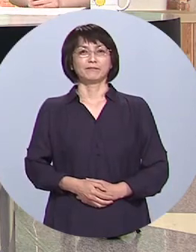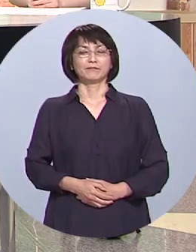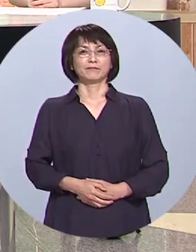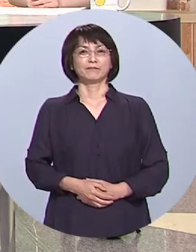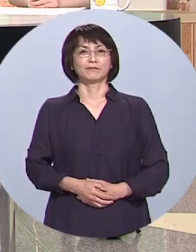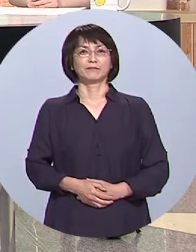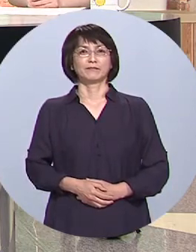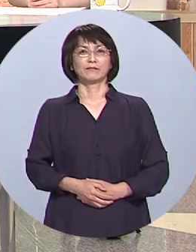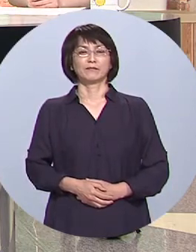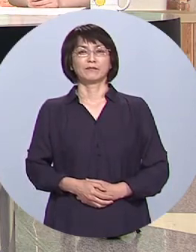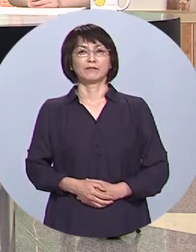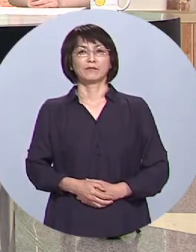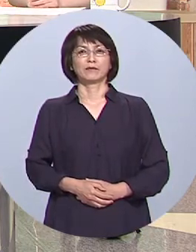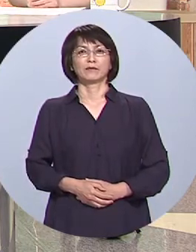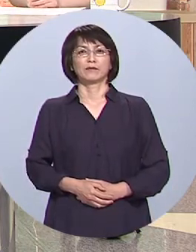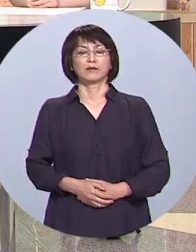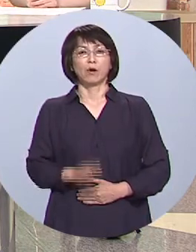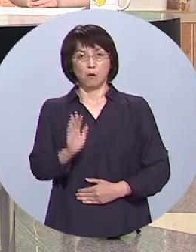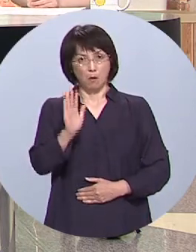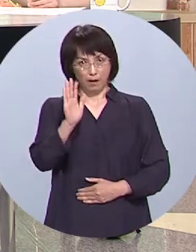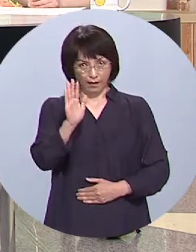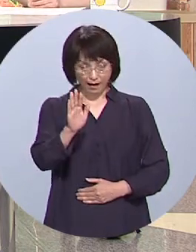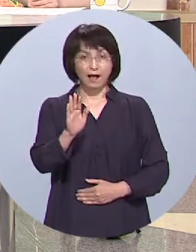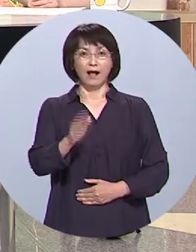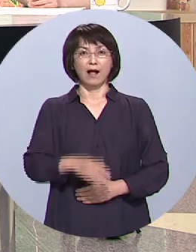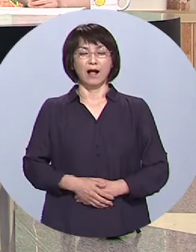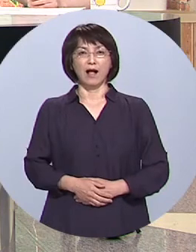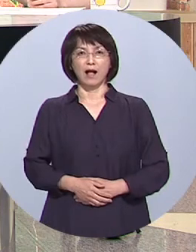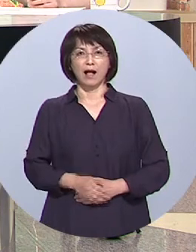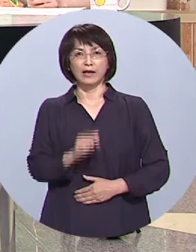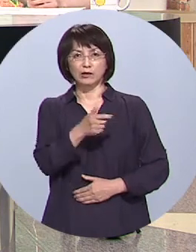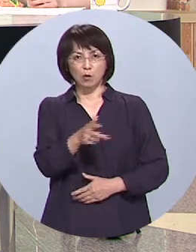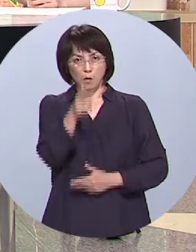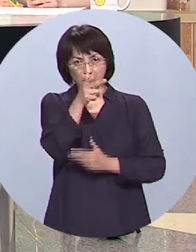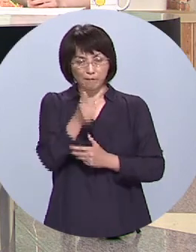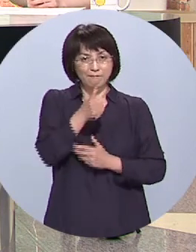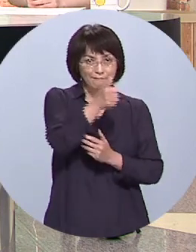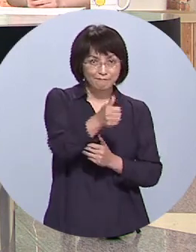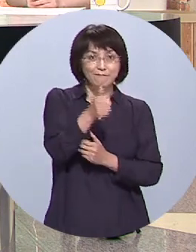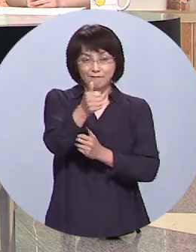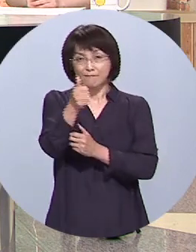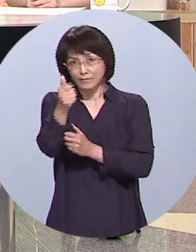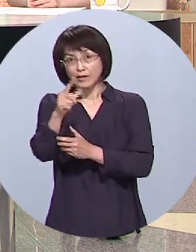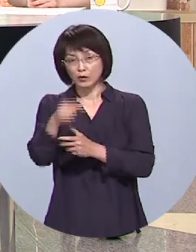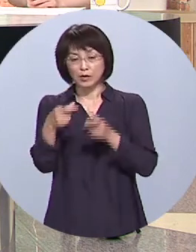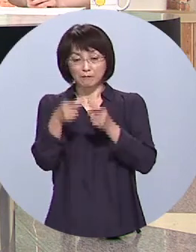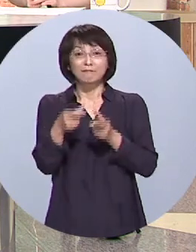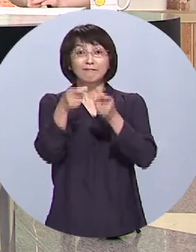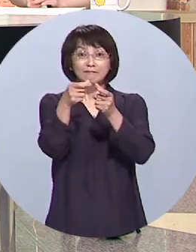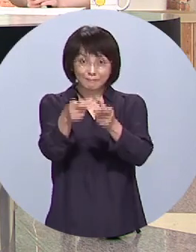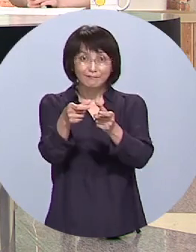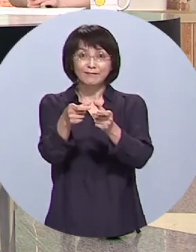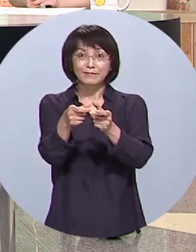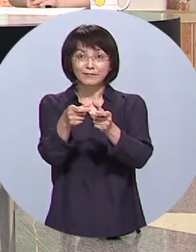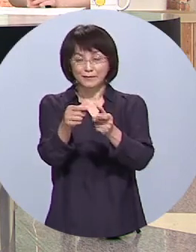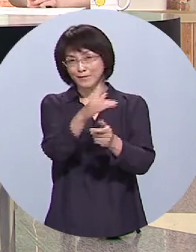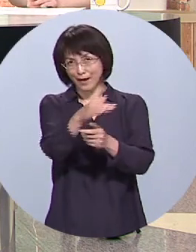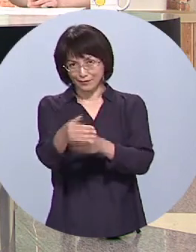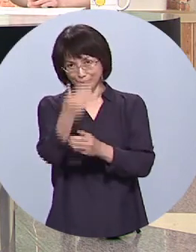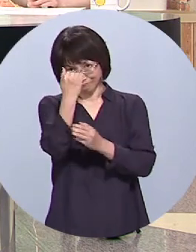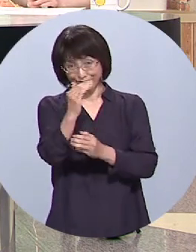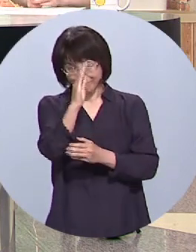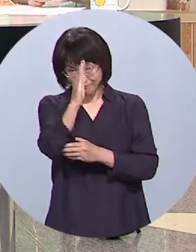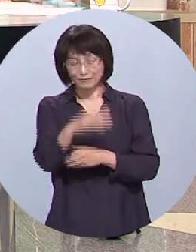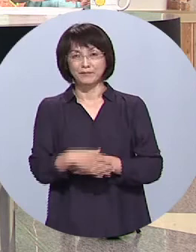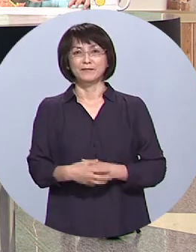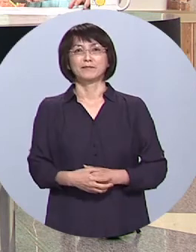ね、6人全員の名刺でこれからねロケ先やなんかでも お配り して、ぜひともねお声掛けいただきたいと思います。 なんか